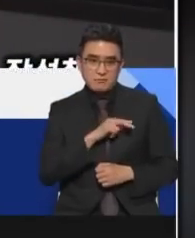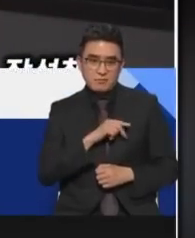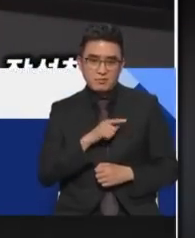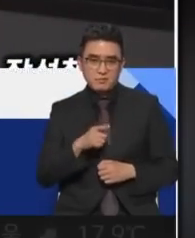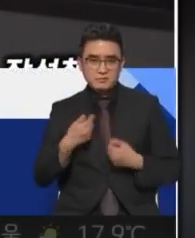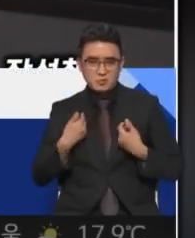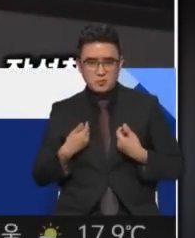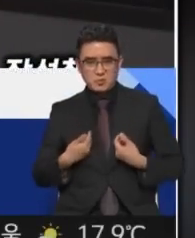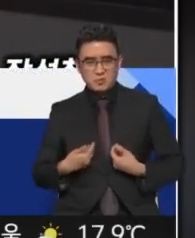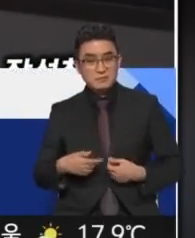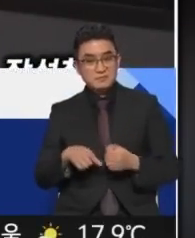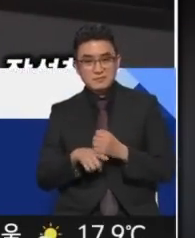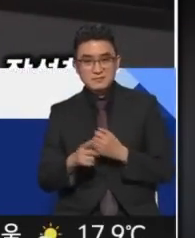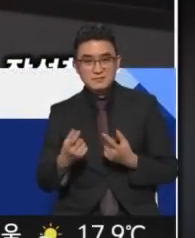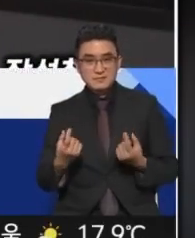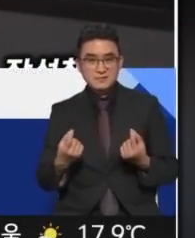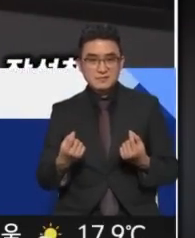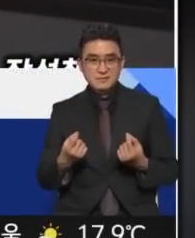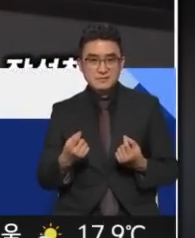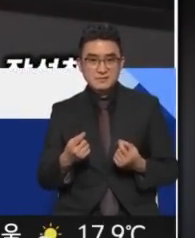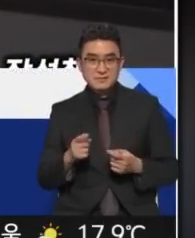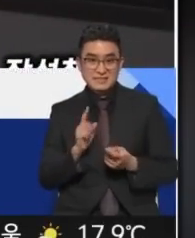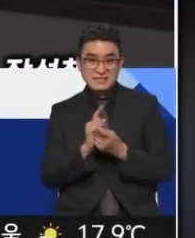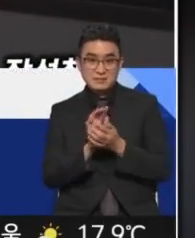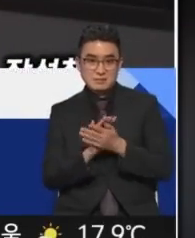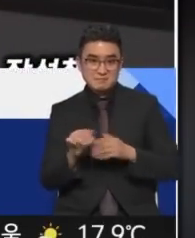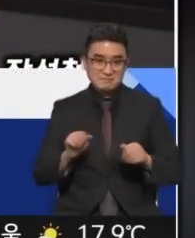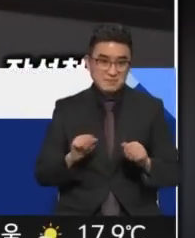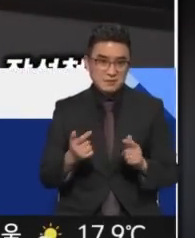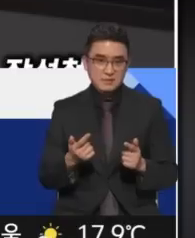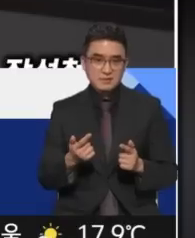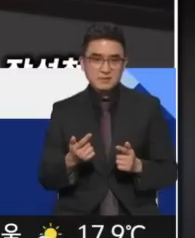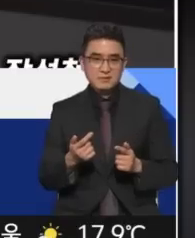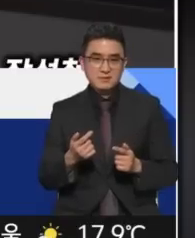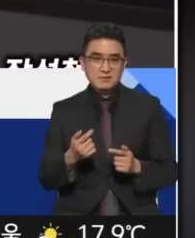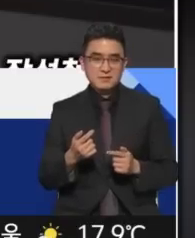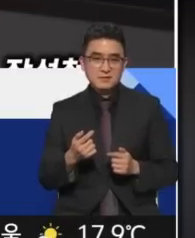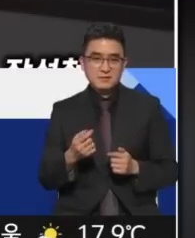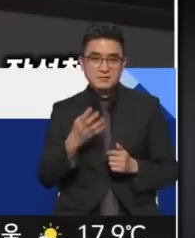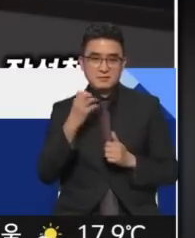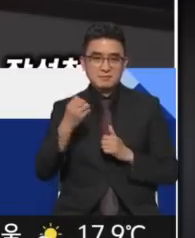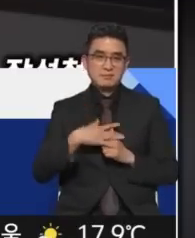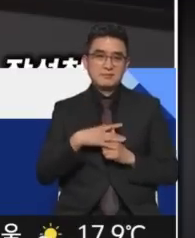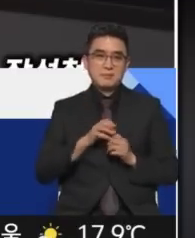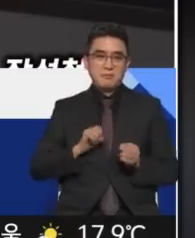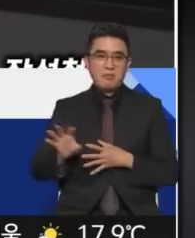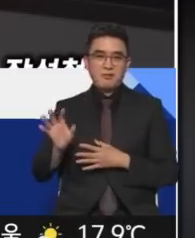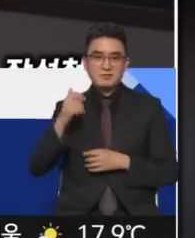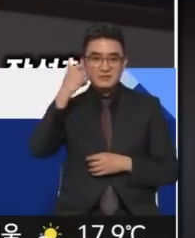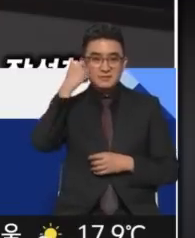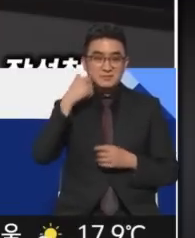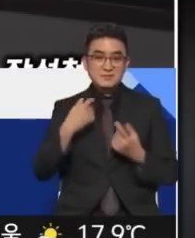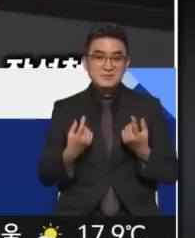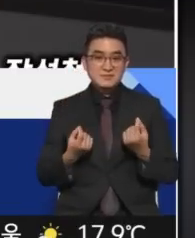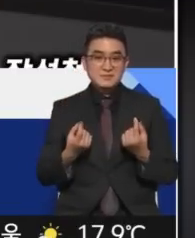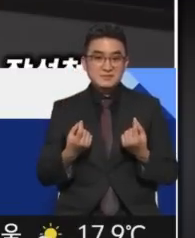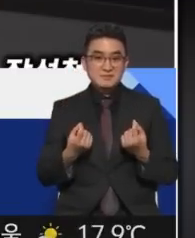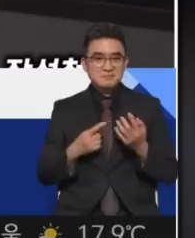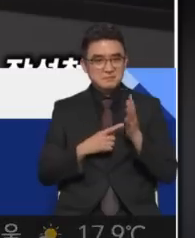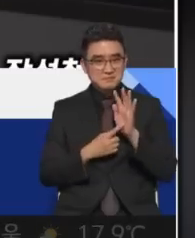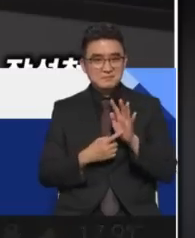같아요. 장제원 의원 정말 조용하게 있다. 이선으로 물러났나요? 밀려났나요? 버림받았다라는 표현이 저는 적절한 것 같아요. 버림받았다. 장제원 의원 같은